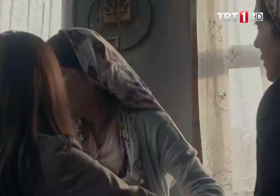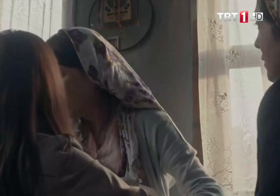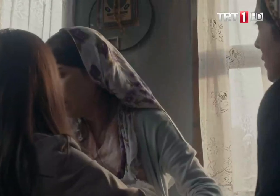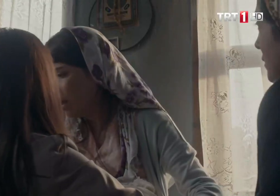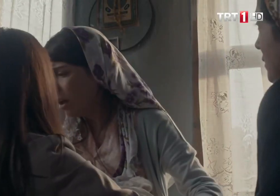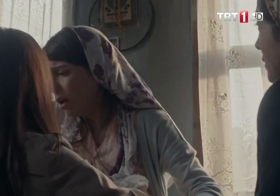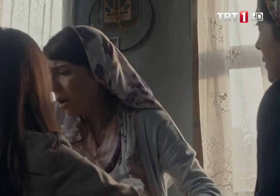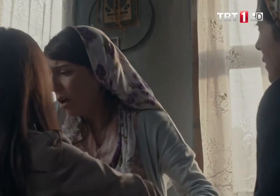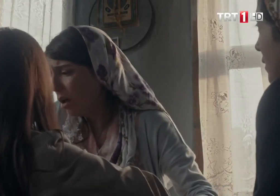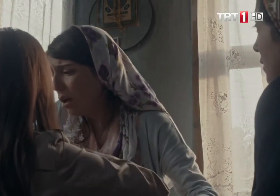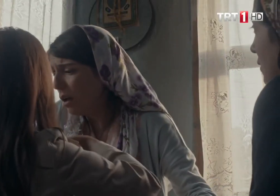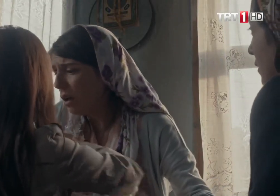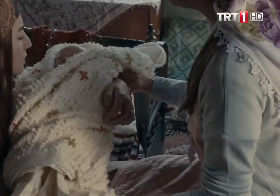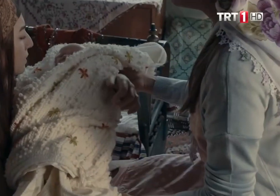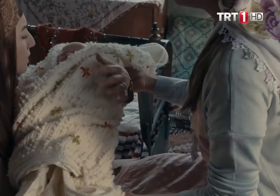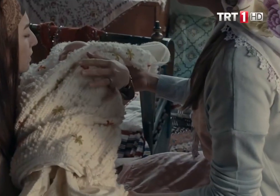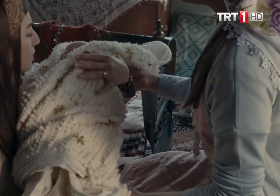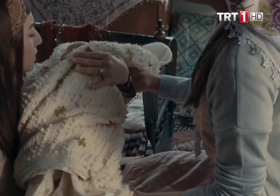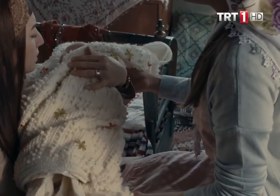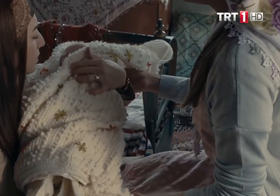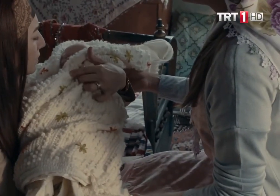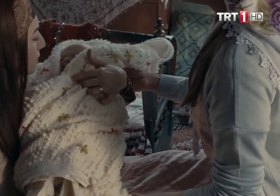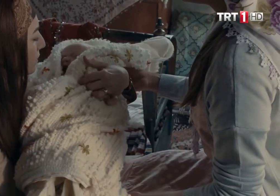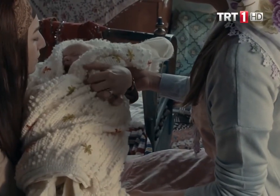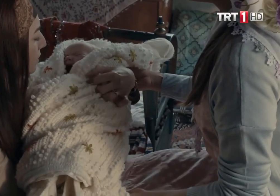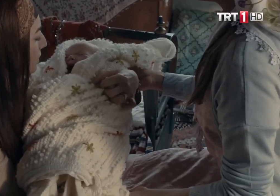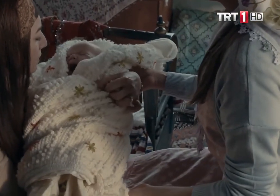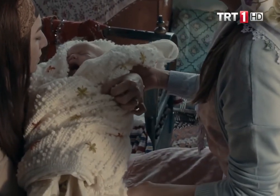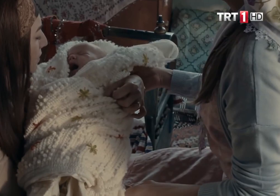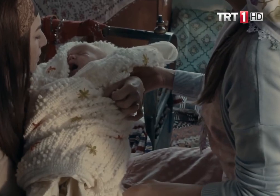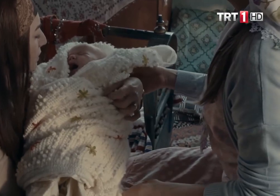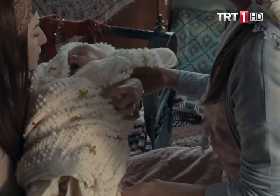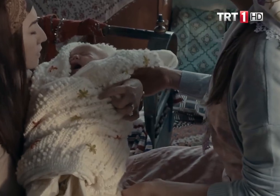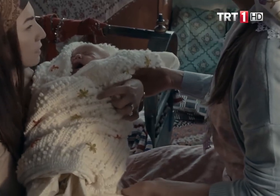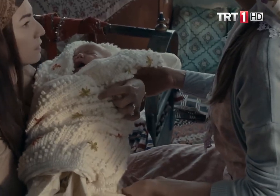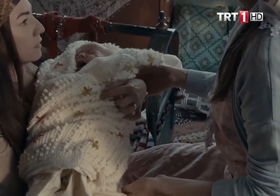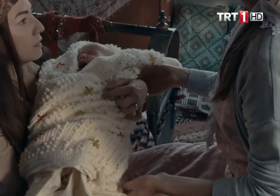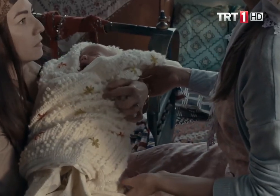kollarında. Faik kapıdan izleyerek ağlıyor. Yanındaki yaşı sürdü. Bebeği